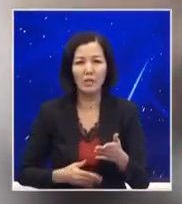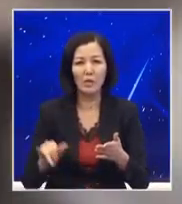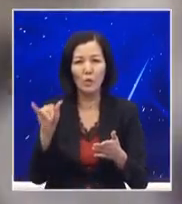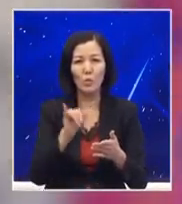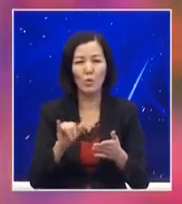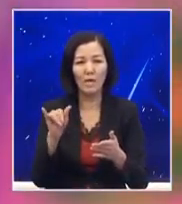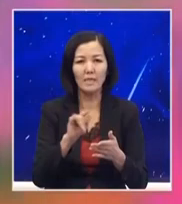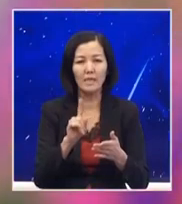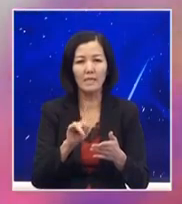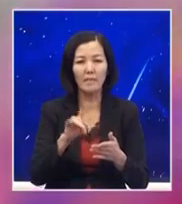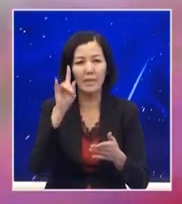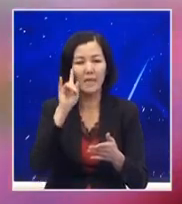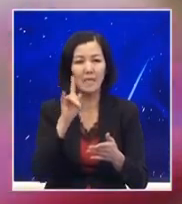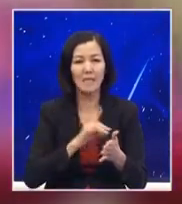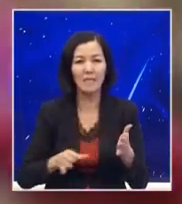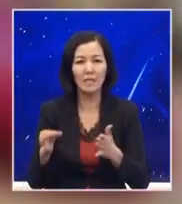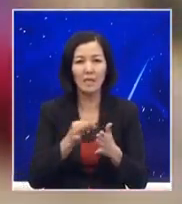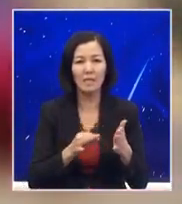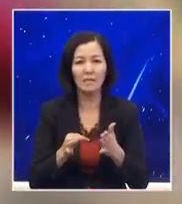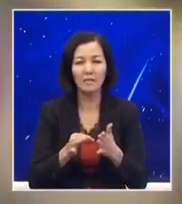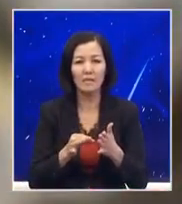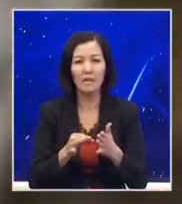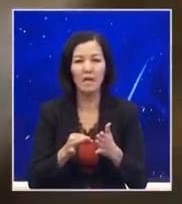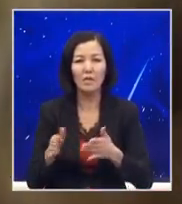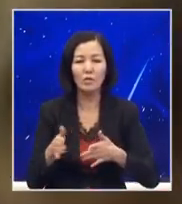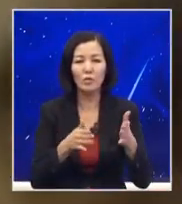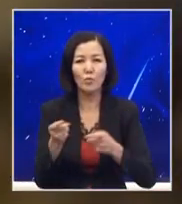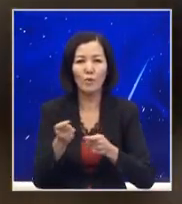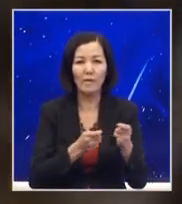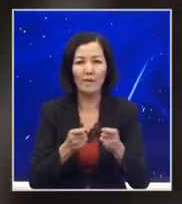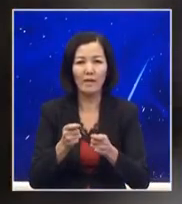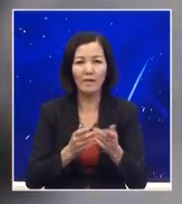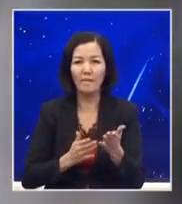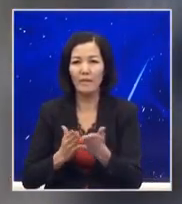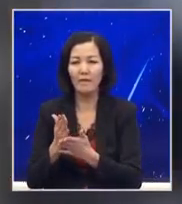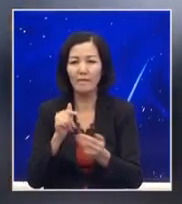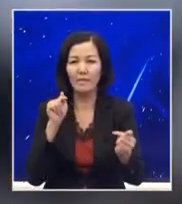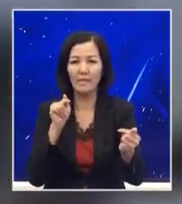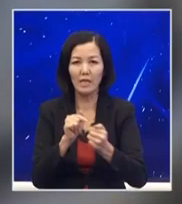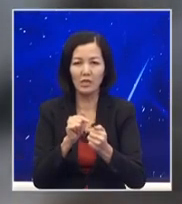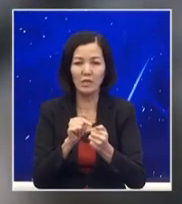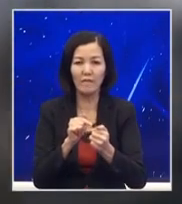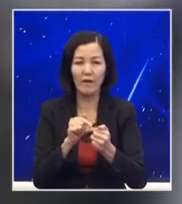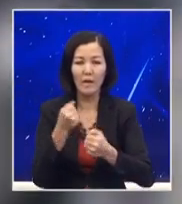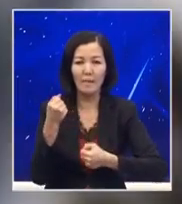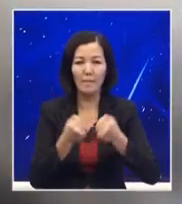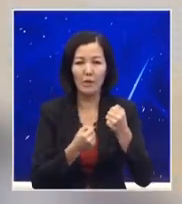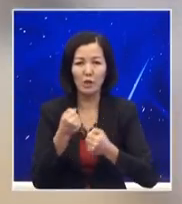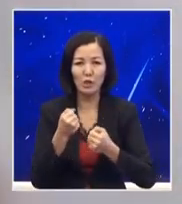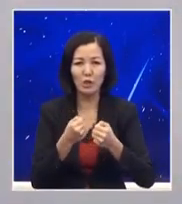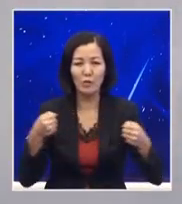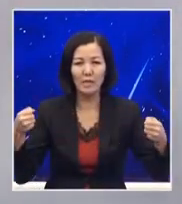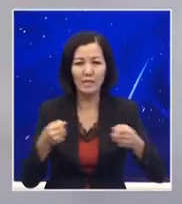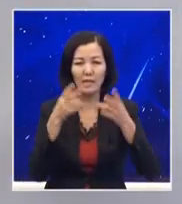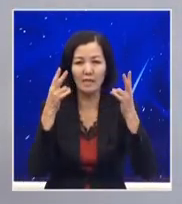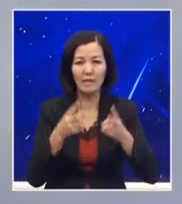Уральска, Западно-Казахстанской области, не справившись с управлением, выехал на полосу встречного движения и допустил